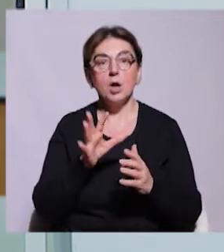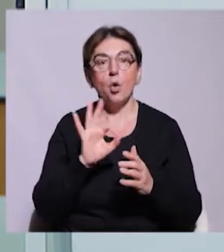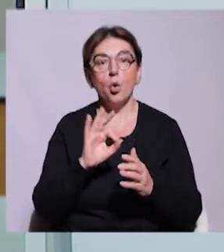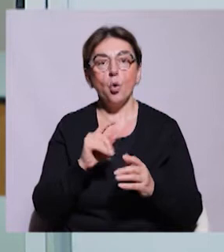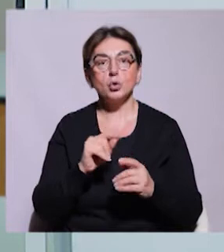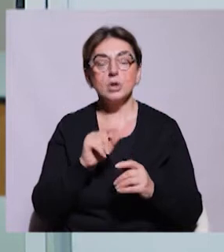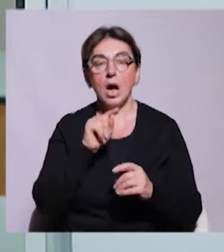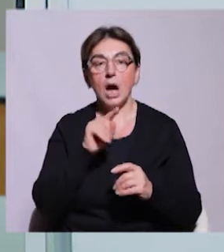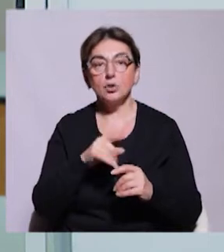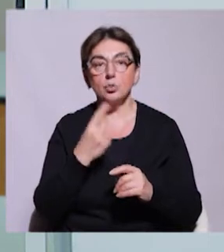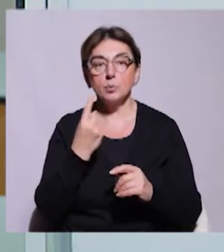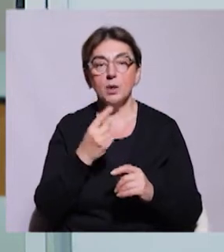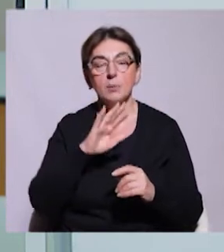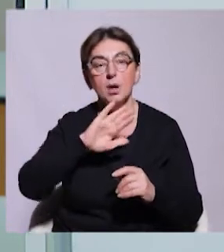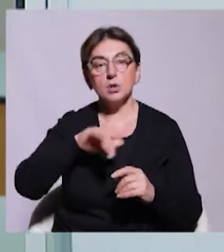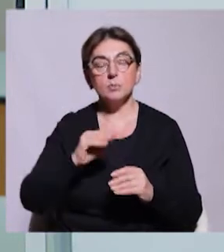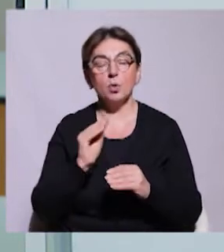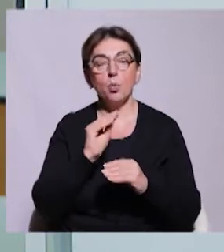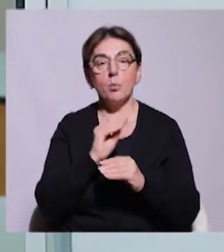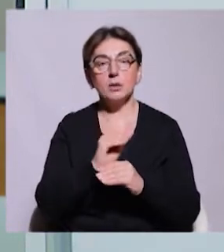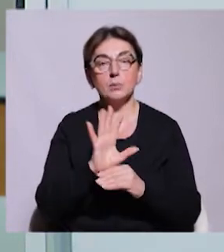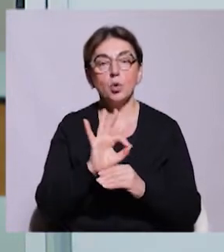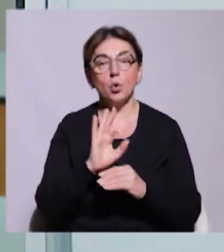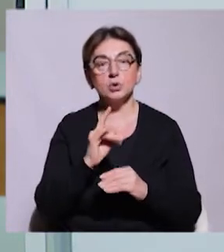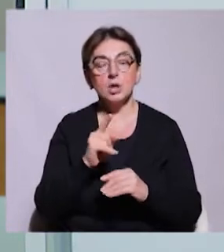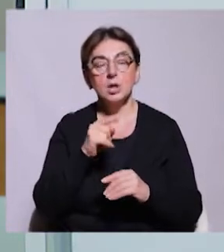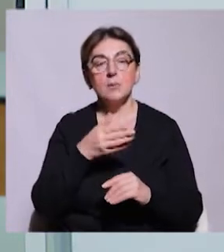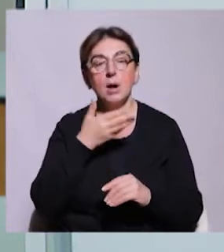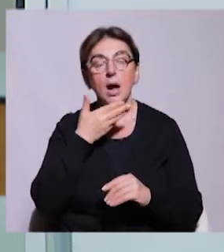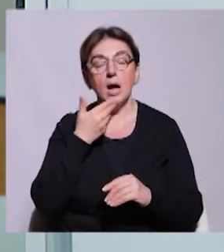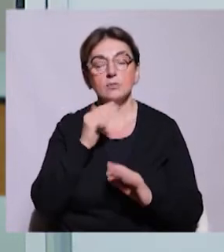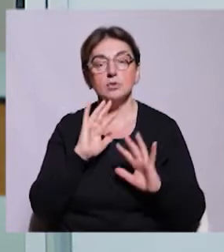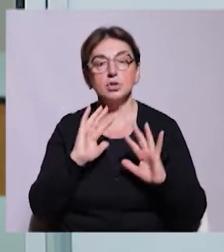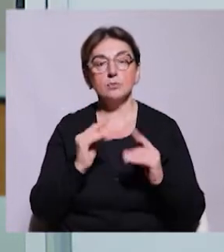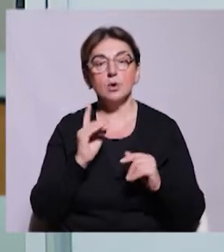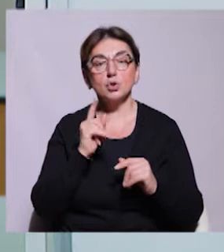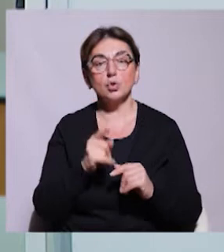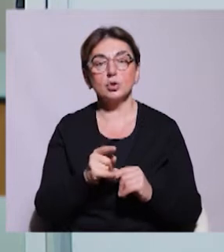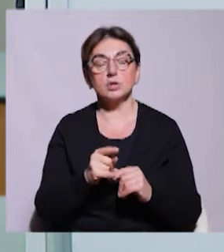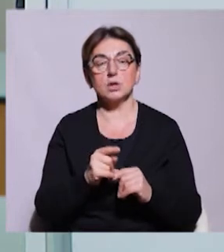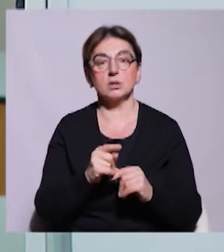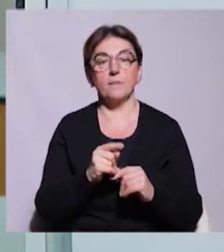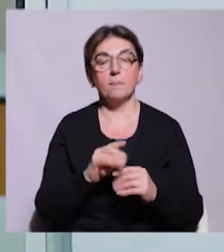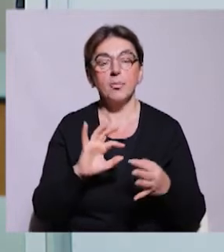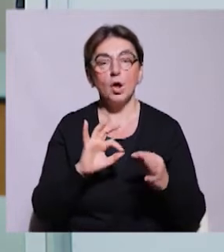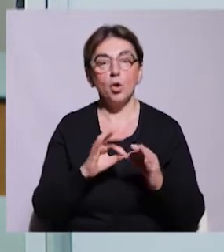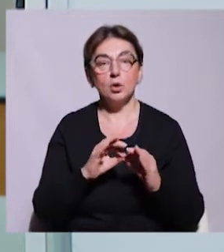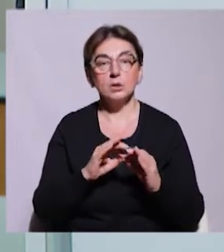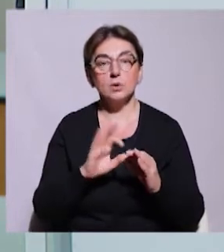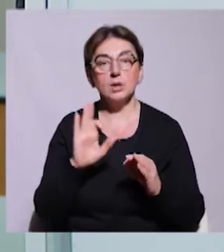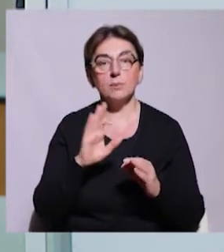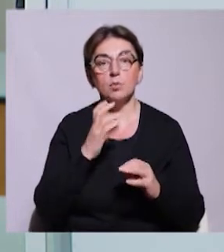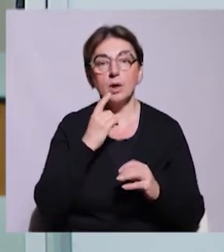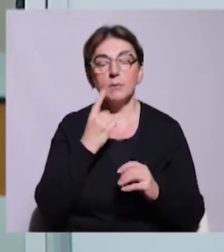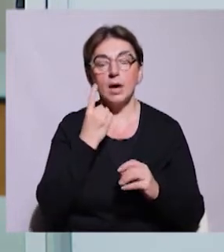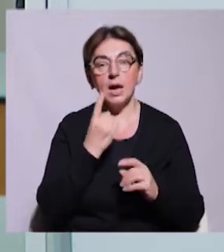ატომს, პირველ რიგში ვწერთ, ხოლო შემდეგში ვუმატებთ ოქსიდს. ეს ხდება იმ მარტივ შემთხვევაში, როდესაც